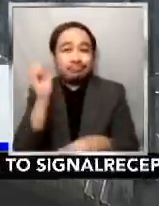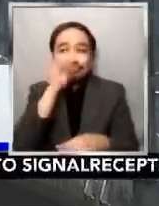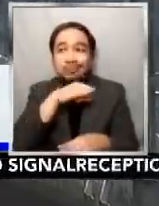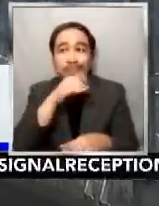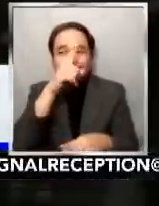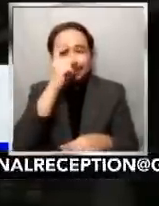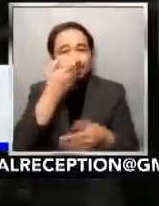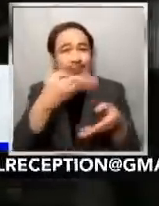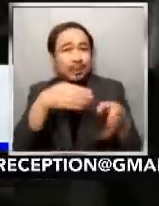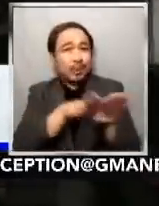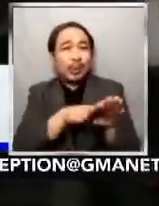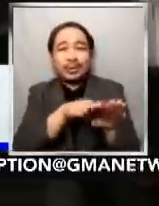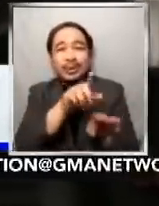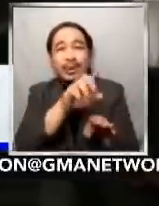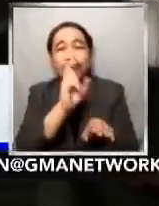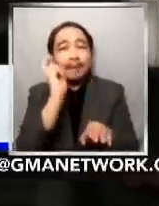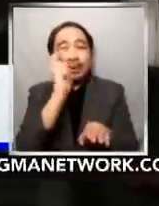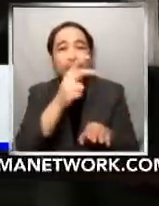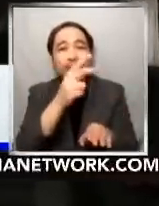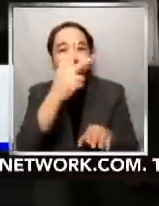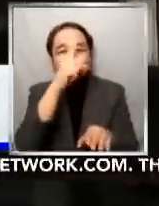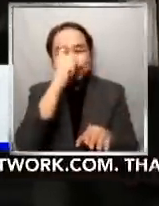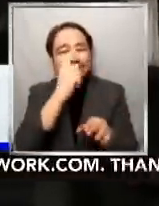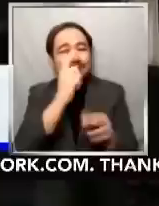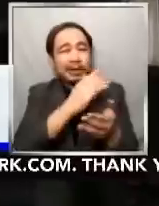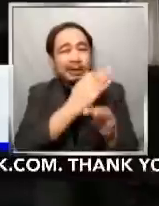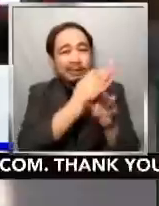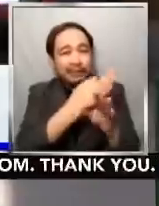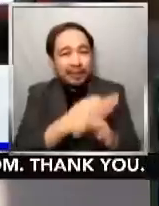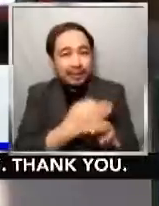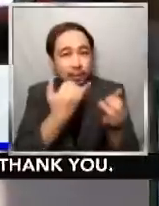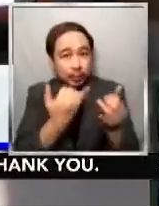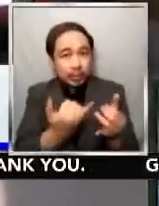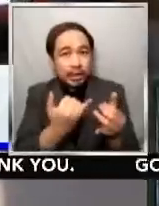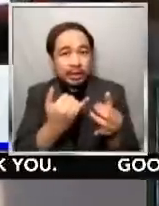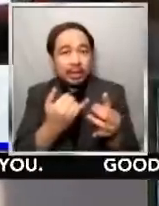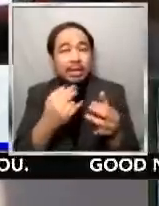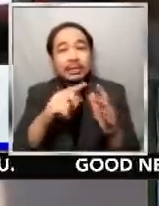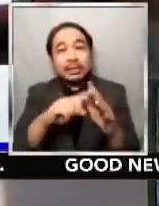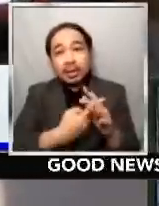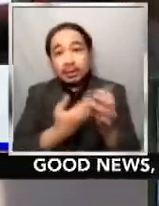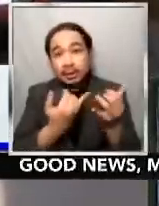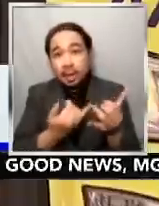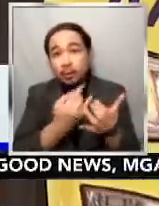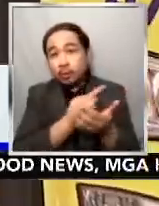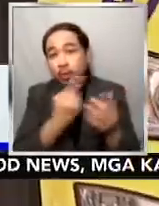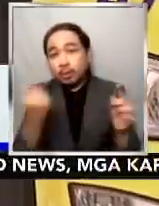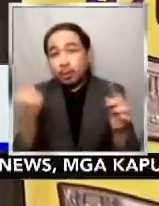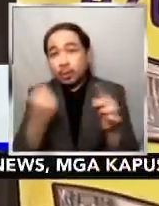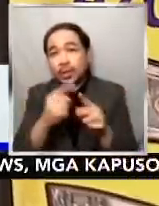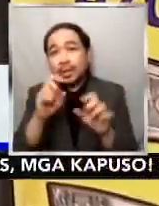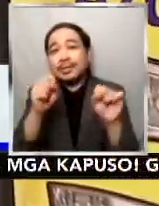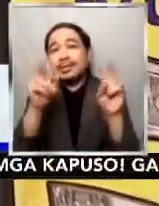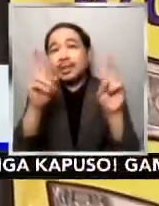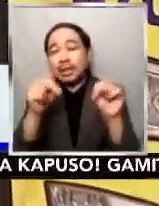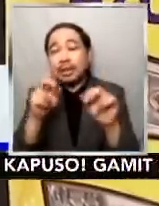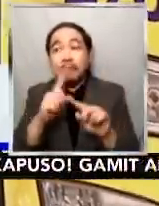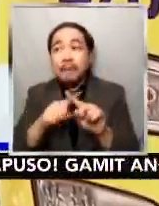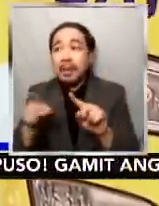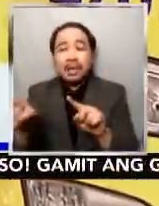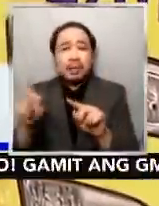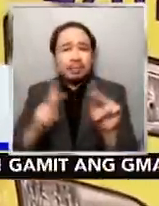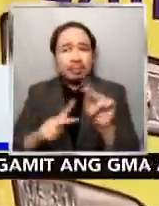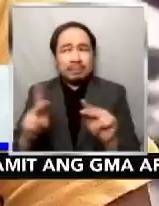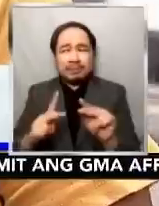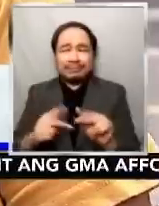maintenance ng MRT3 mula ngayong araw hanggang Linggo ng pagkabuhay. Yun nga lang, hati ang mga pasahero sa kumpiyansa kung maayos silang